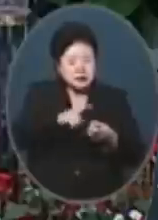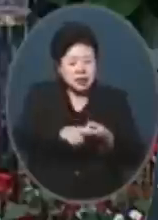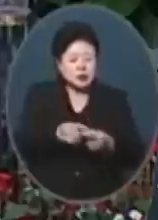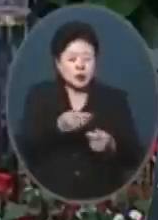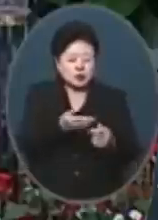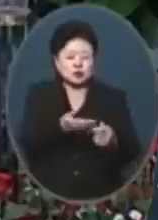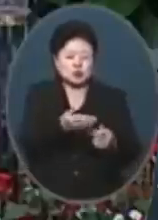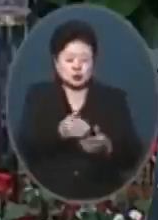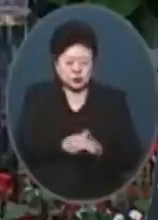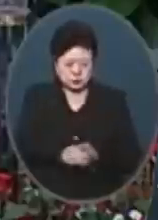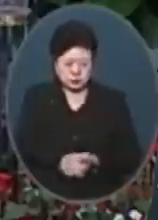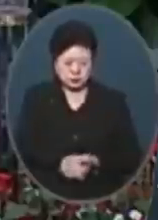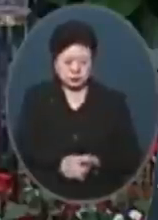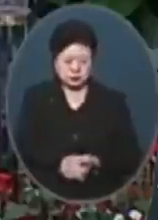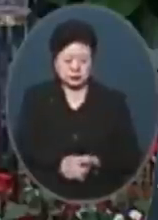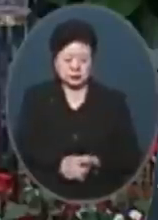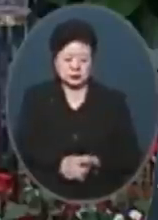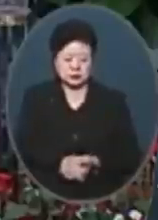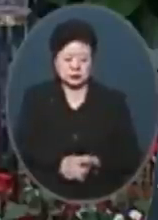미칩니다.